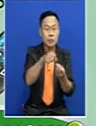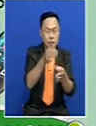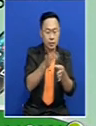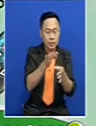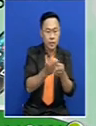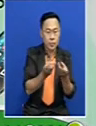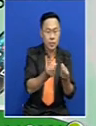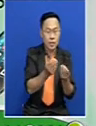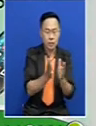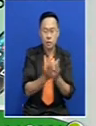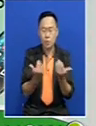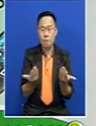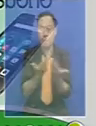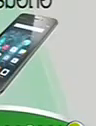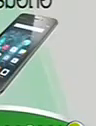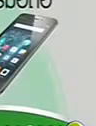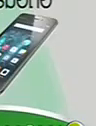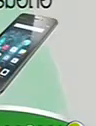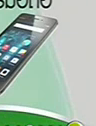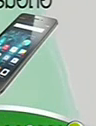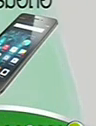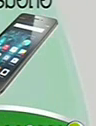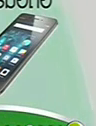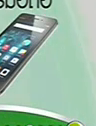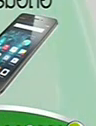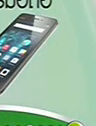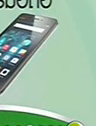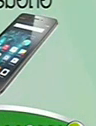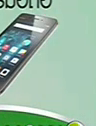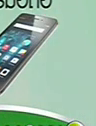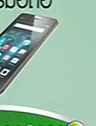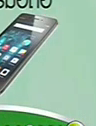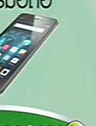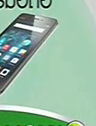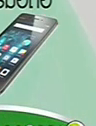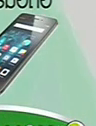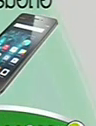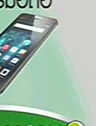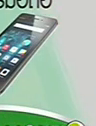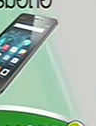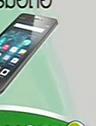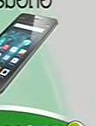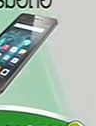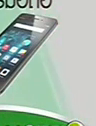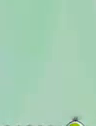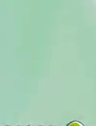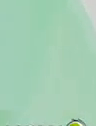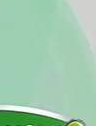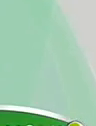พย์จะใช้เลขที่บัตรประชาชนหรือเบอร์โทรศัพท์มือถือโดยจะเสียค่าธรรมเนียมการโอนลดลง